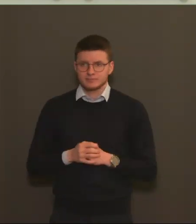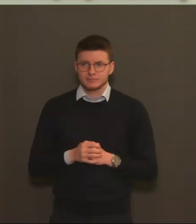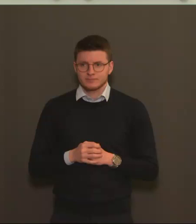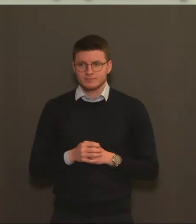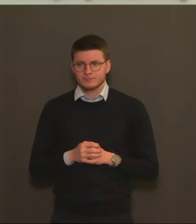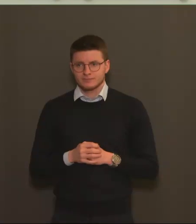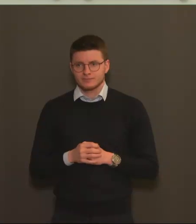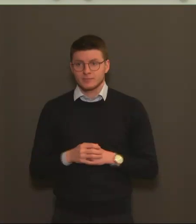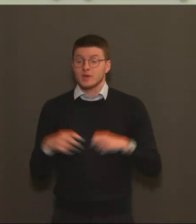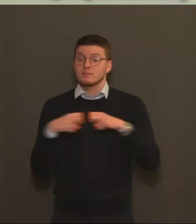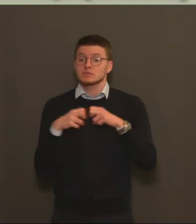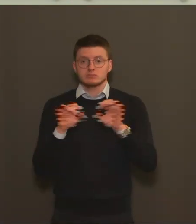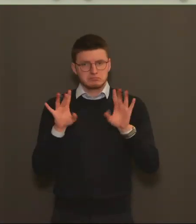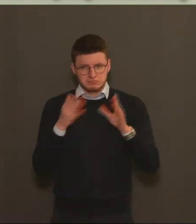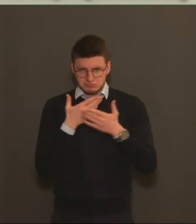uitbraken gemeld.